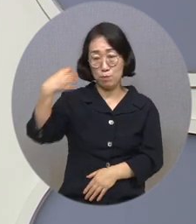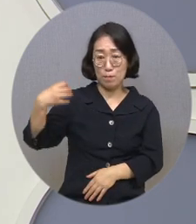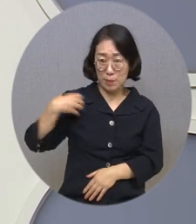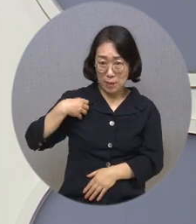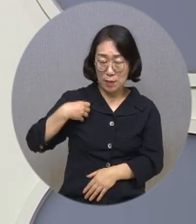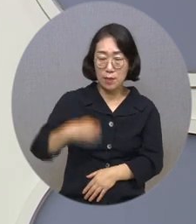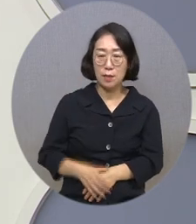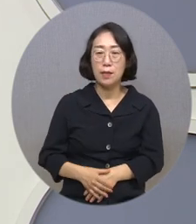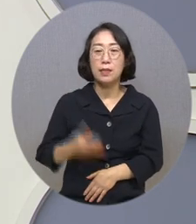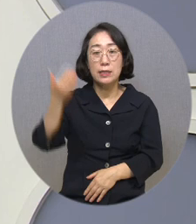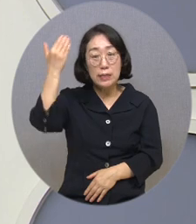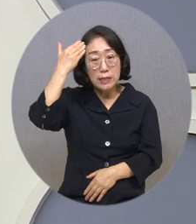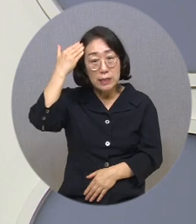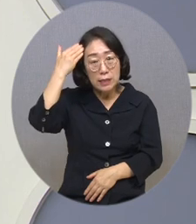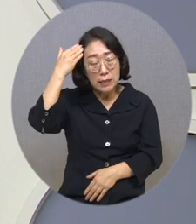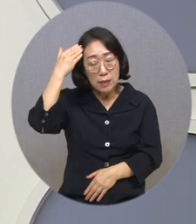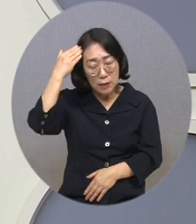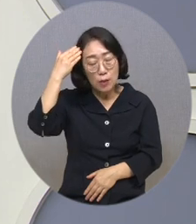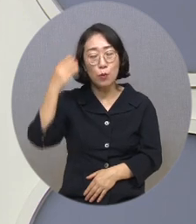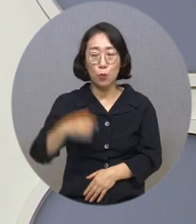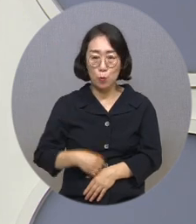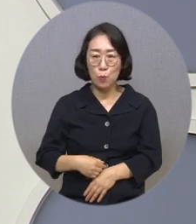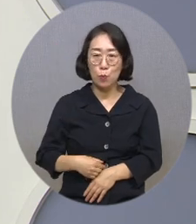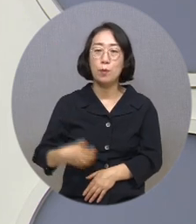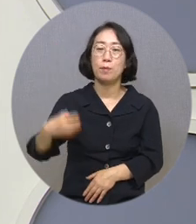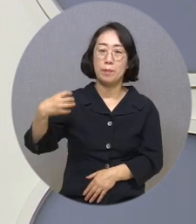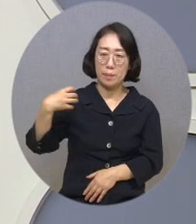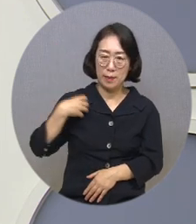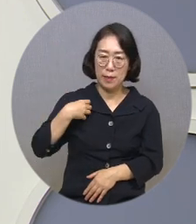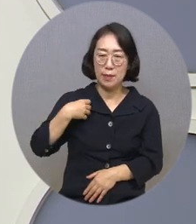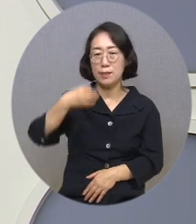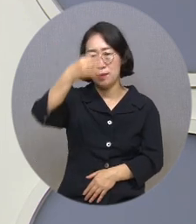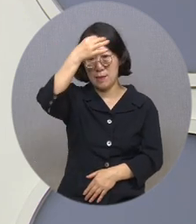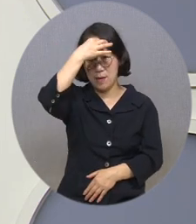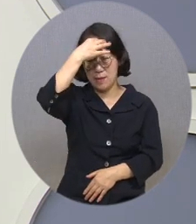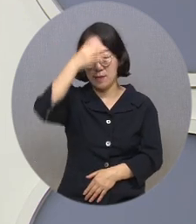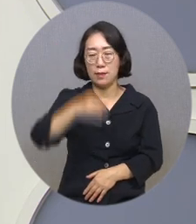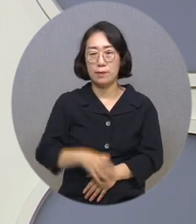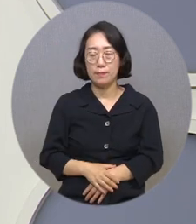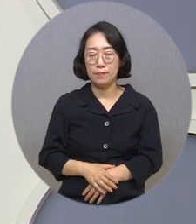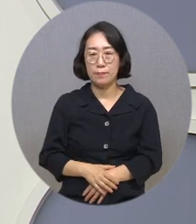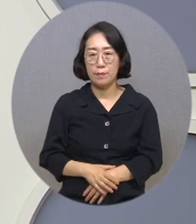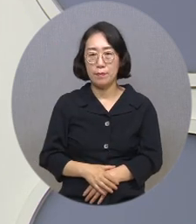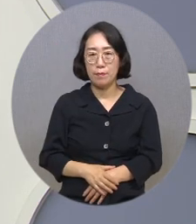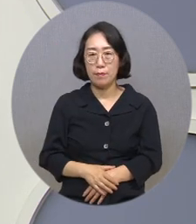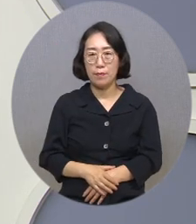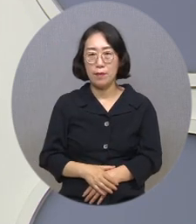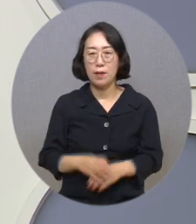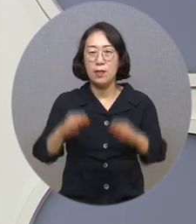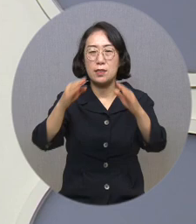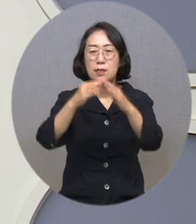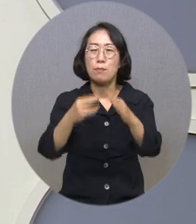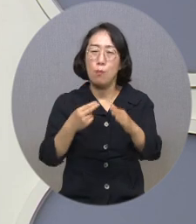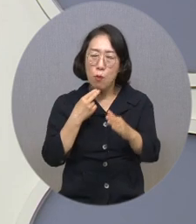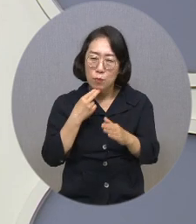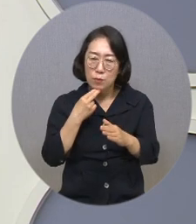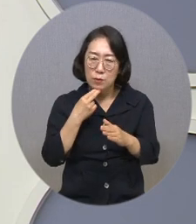제가 큰 건 아니고 노숙자 장애인분들이 마침 이제 제가 그때 무기력했을